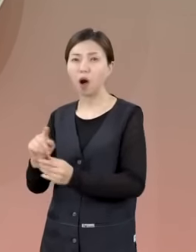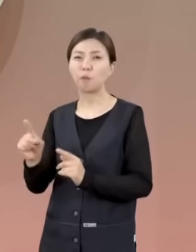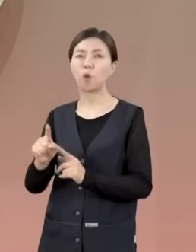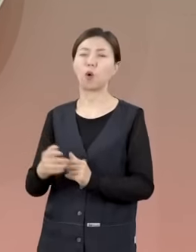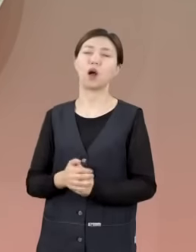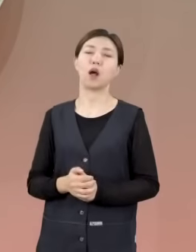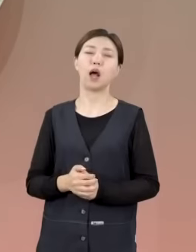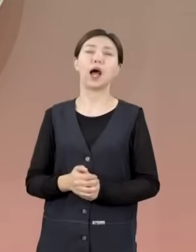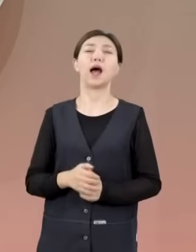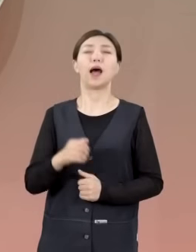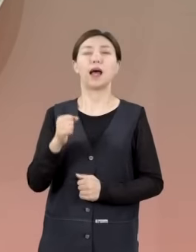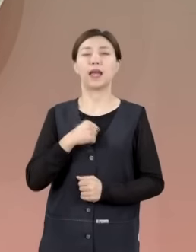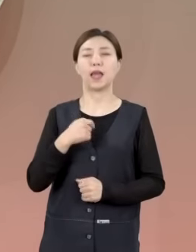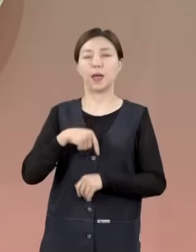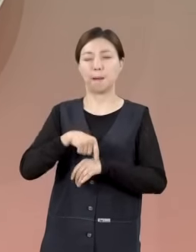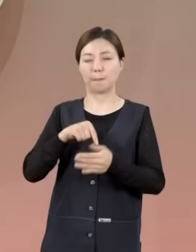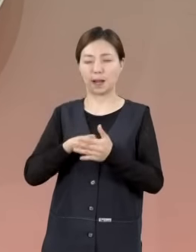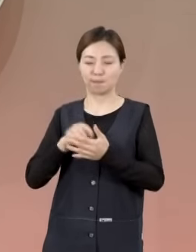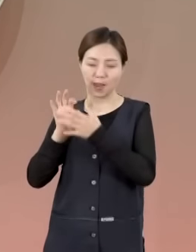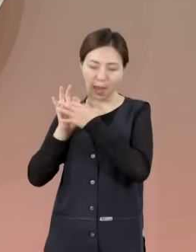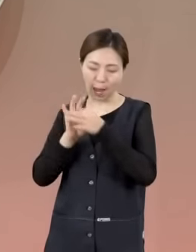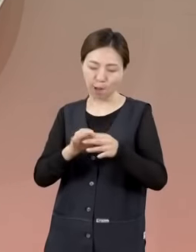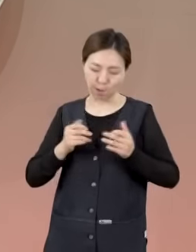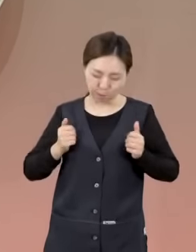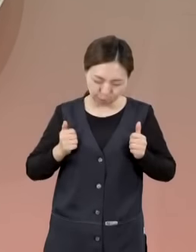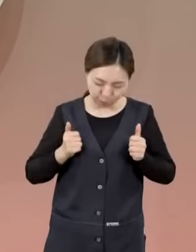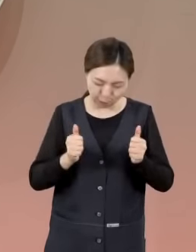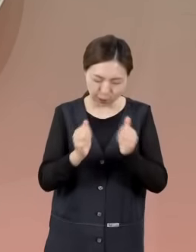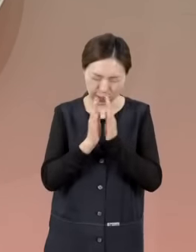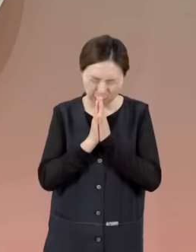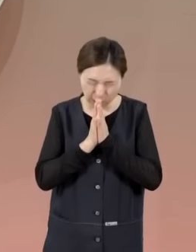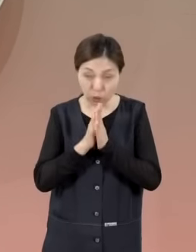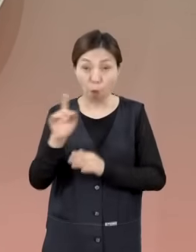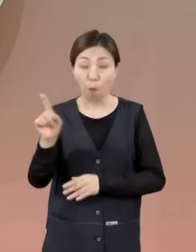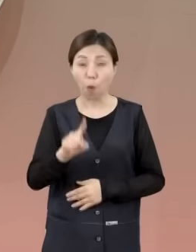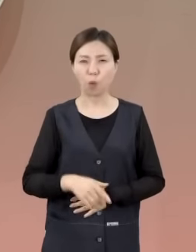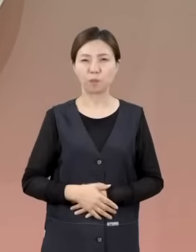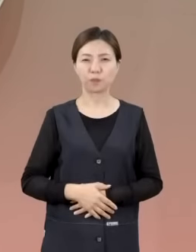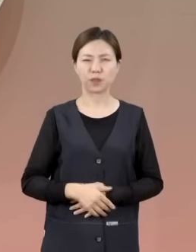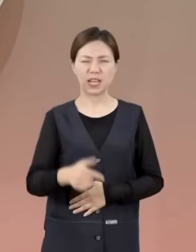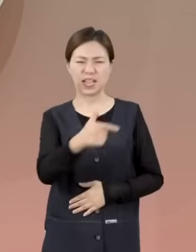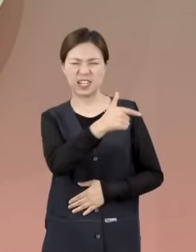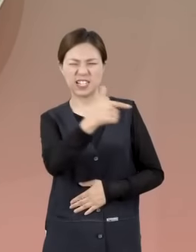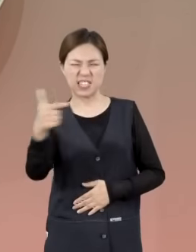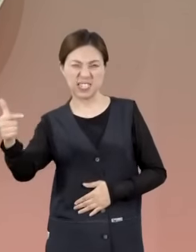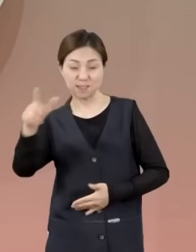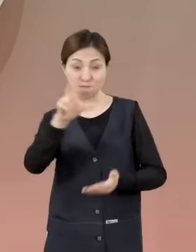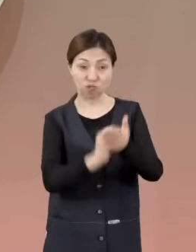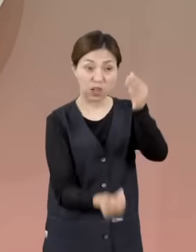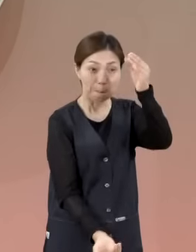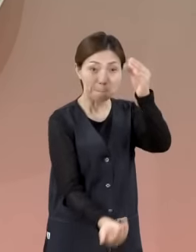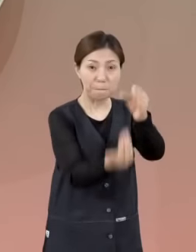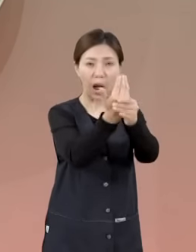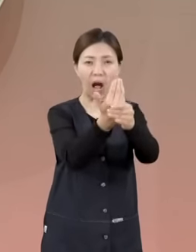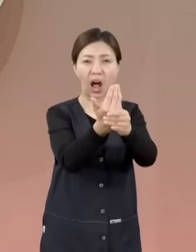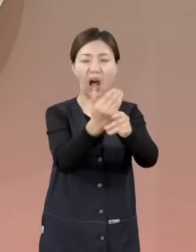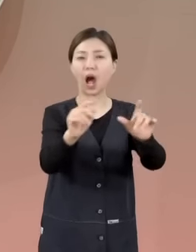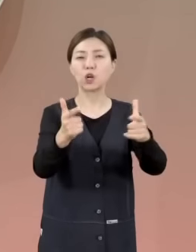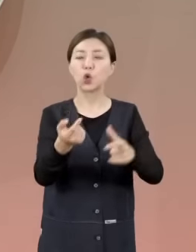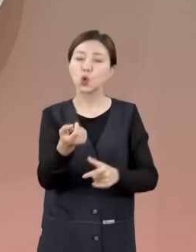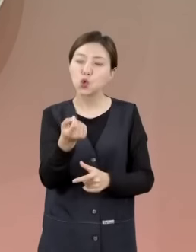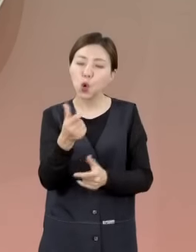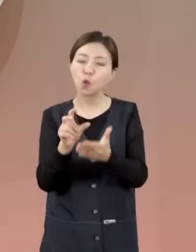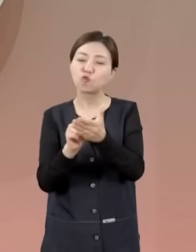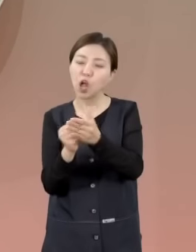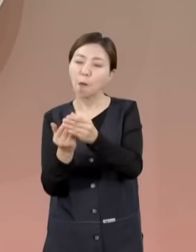마음속으로 더 이상 흔들림 없이 부처님 그래도 제가 기도 열심히 해서